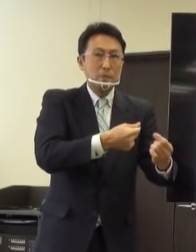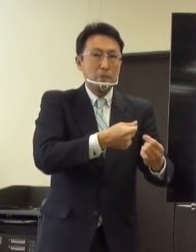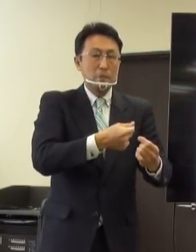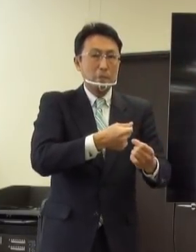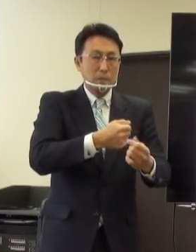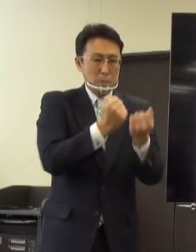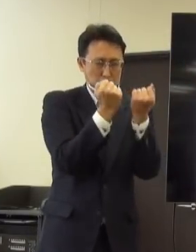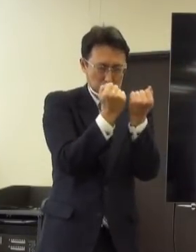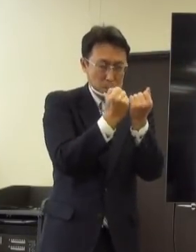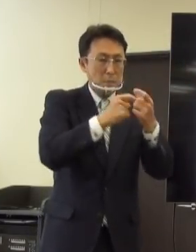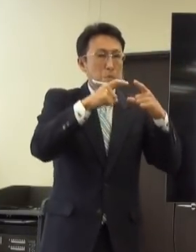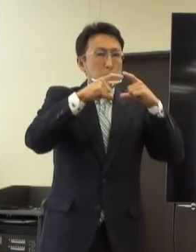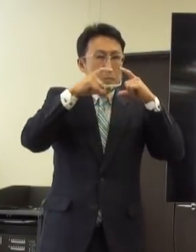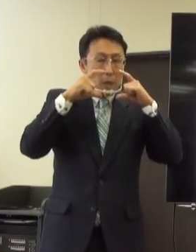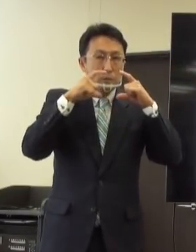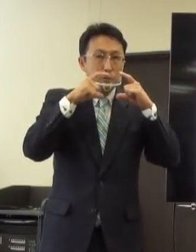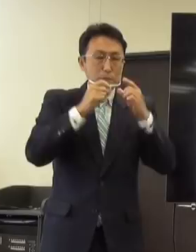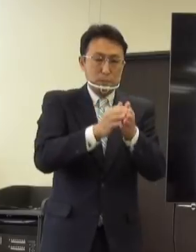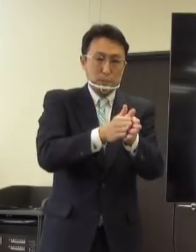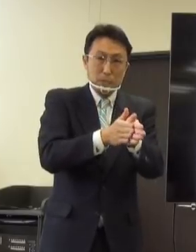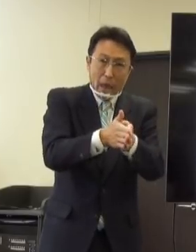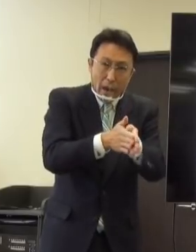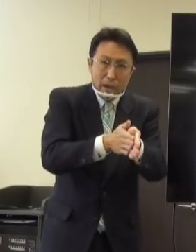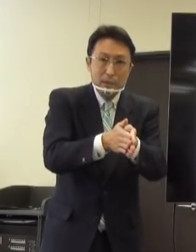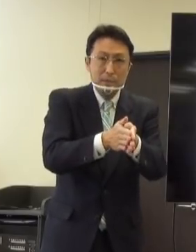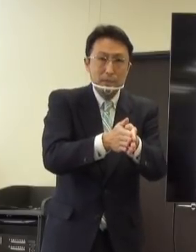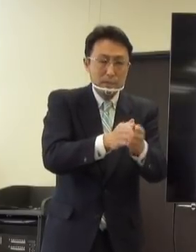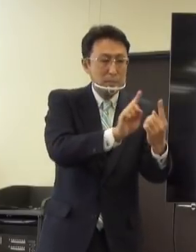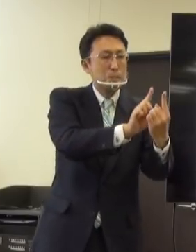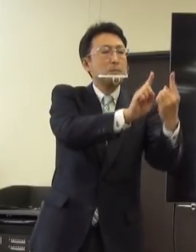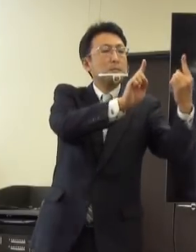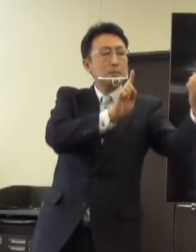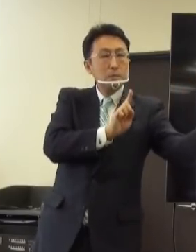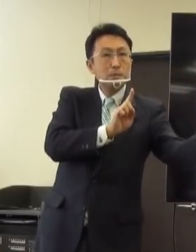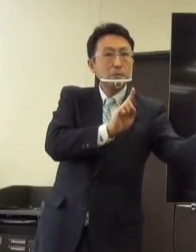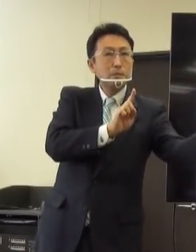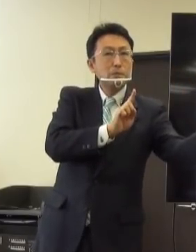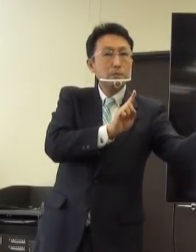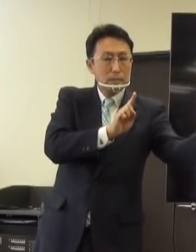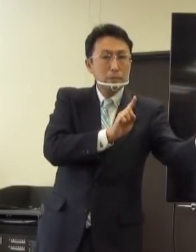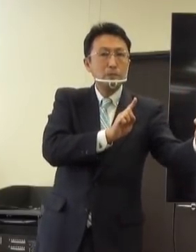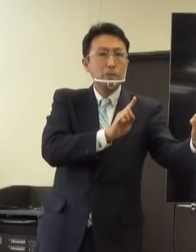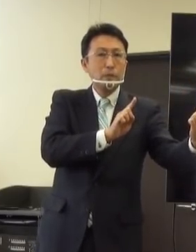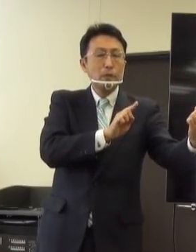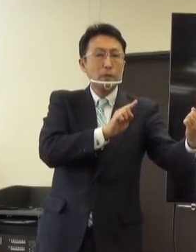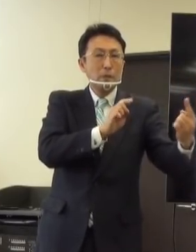スク、手洗い、距離を取るといったことを油断をしないで、